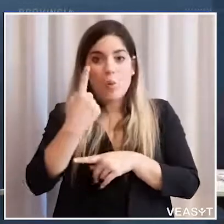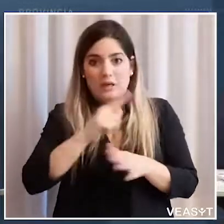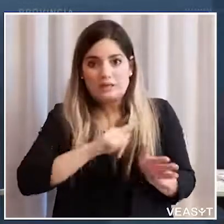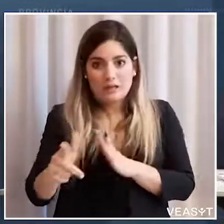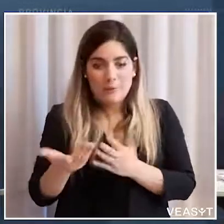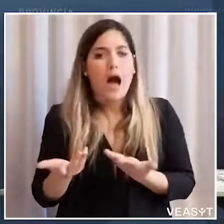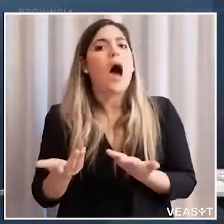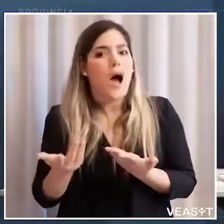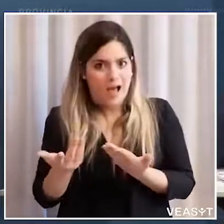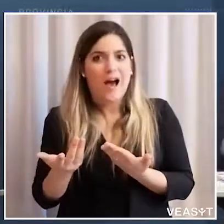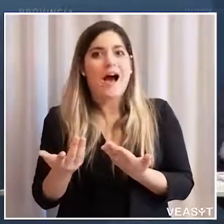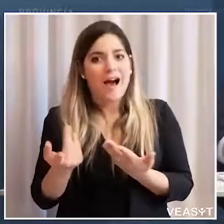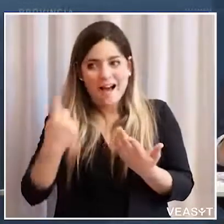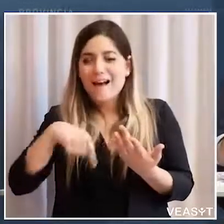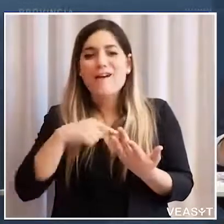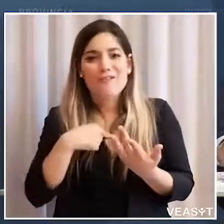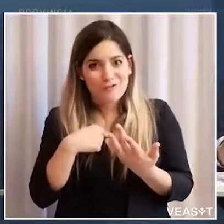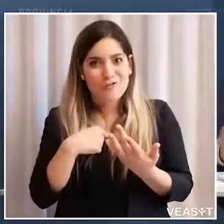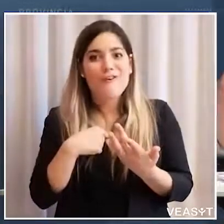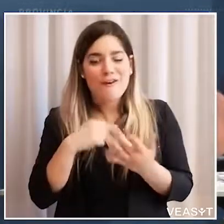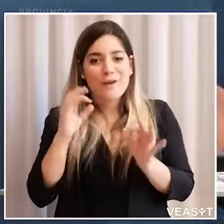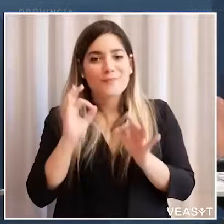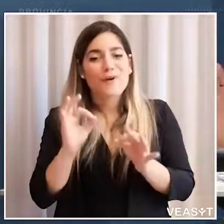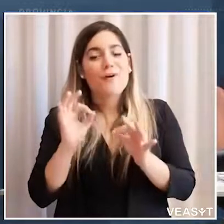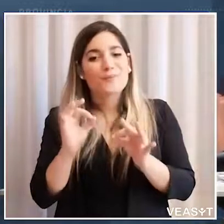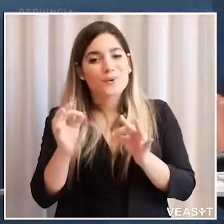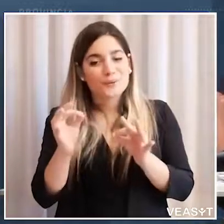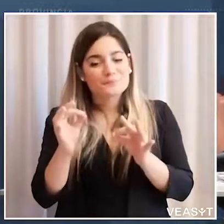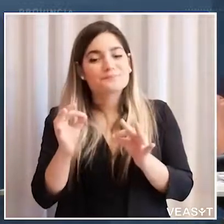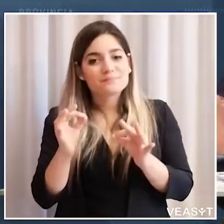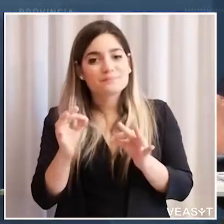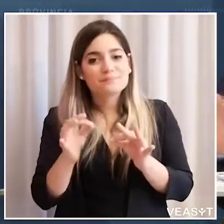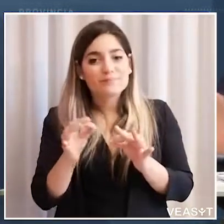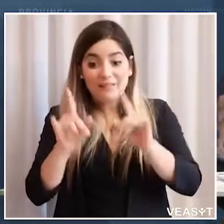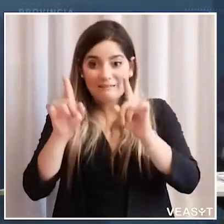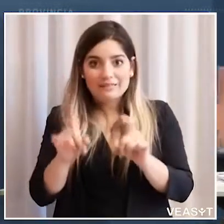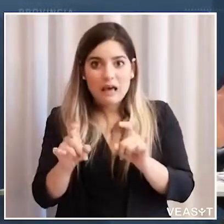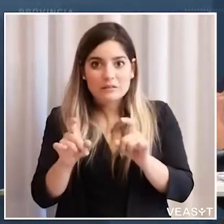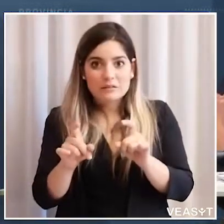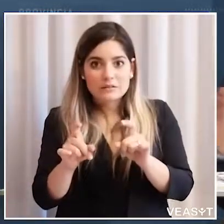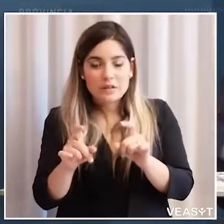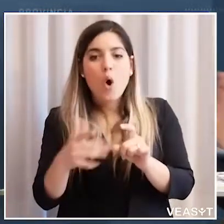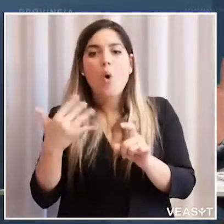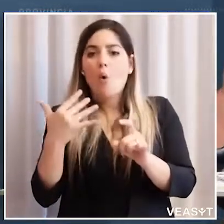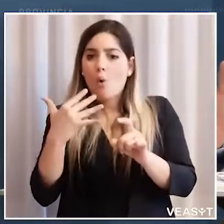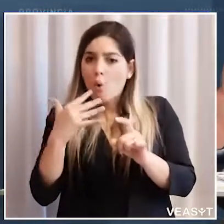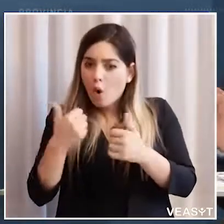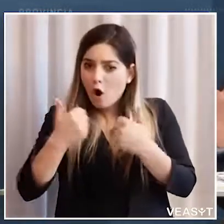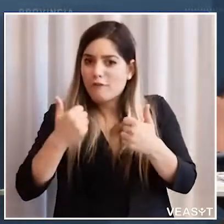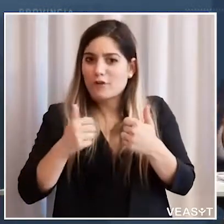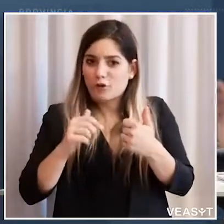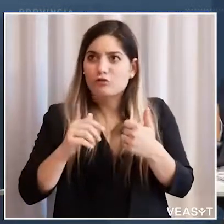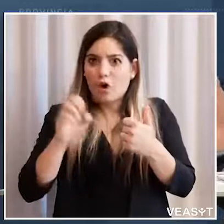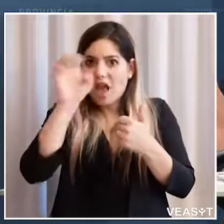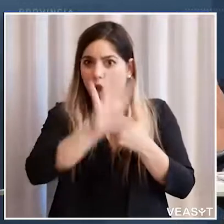meno alla settimana e con questo veramente siamo nera una realtà di test maggiore in